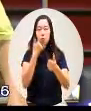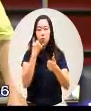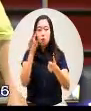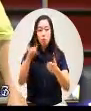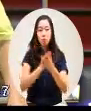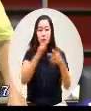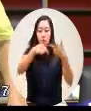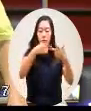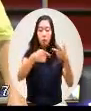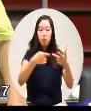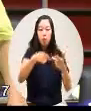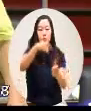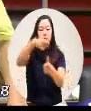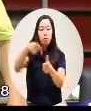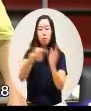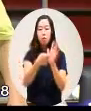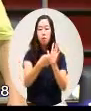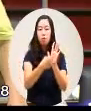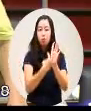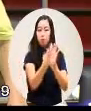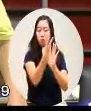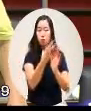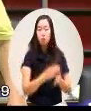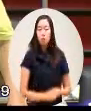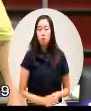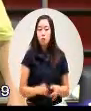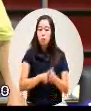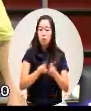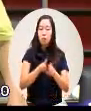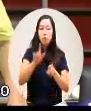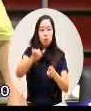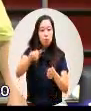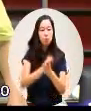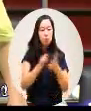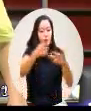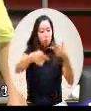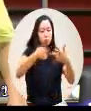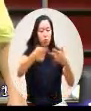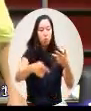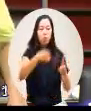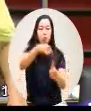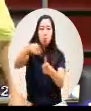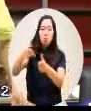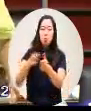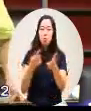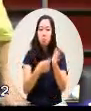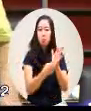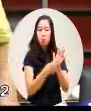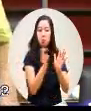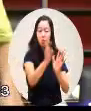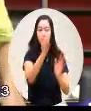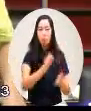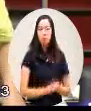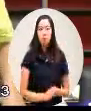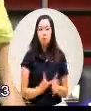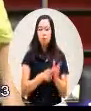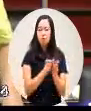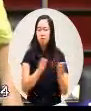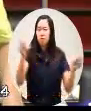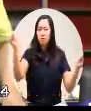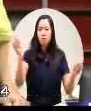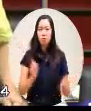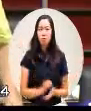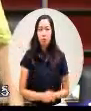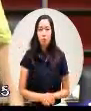周上四节课，一般老师一周要上二十节课，一登记来一